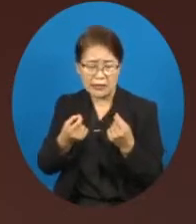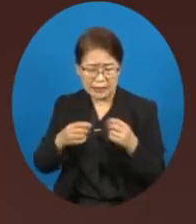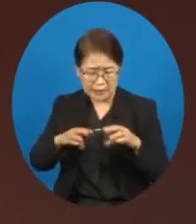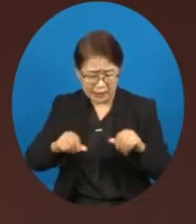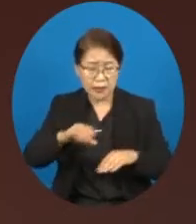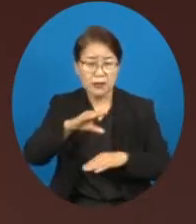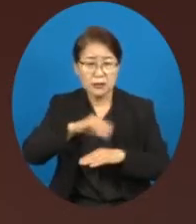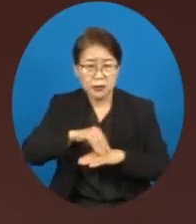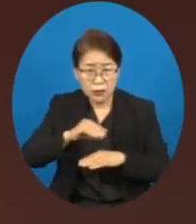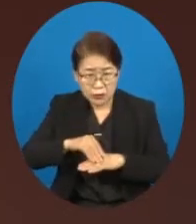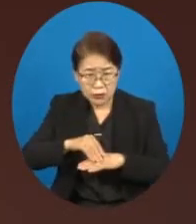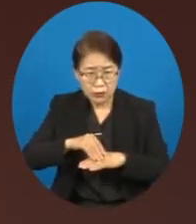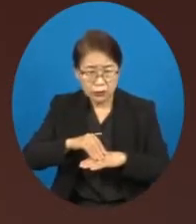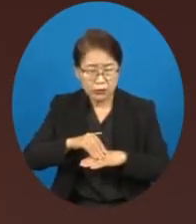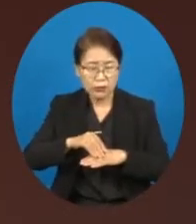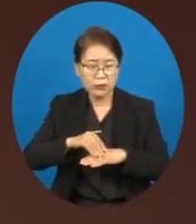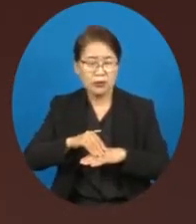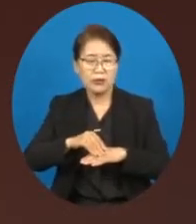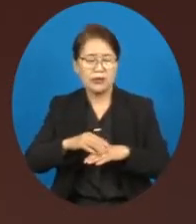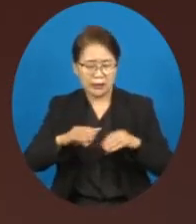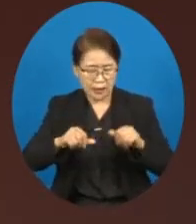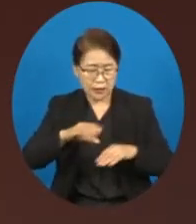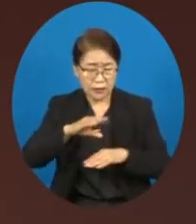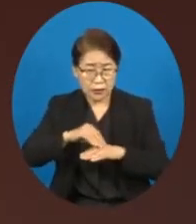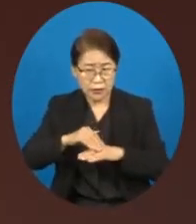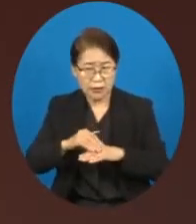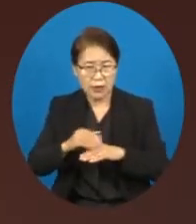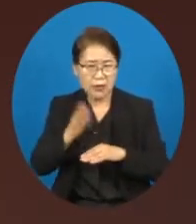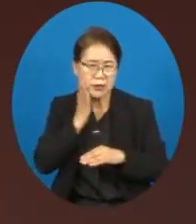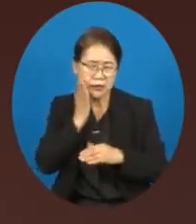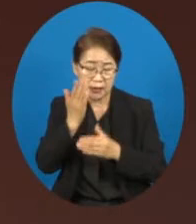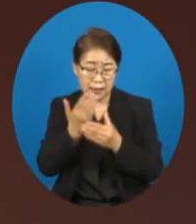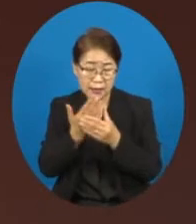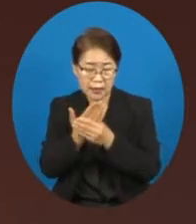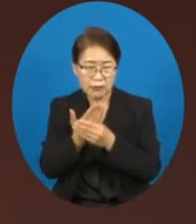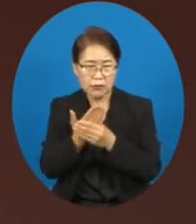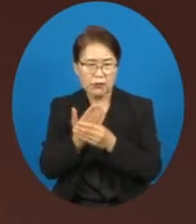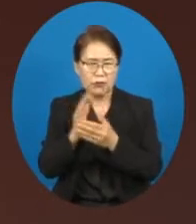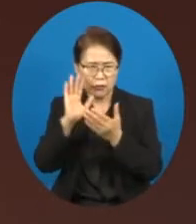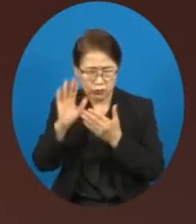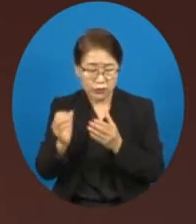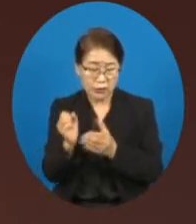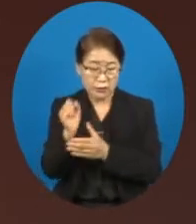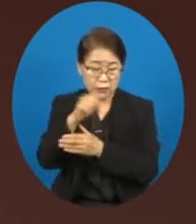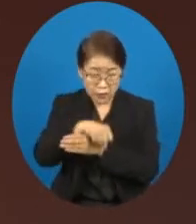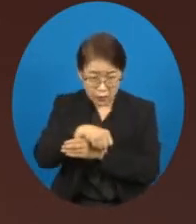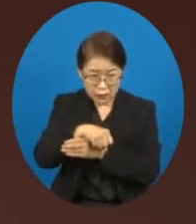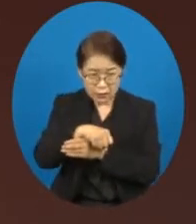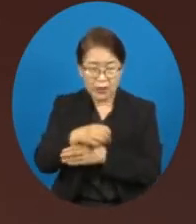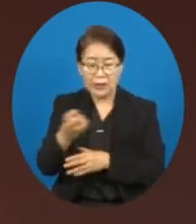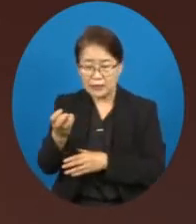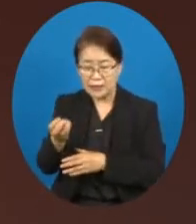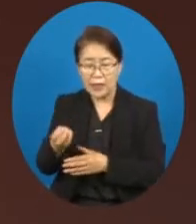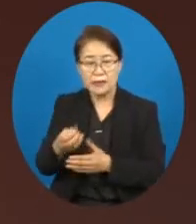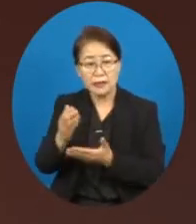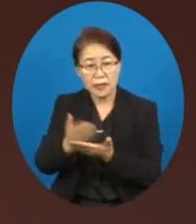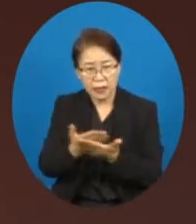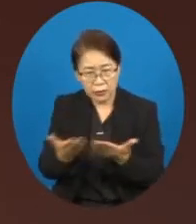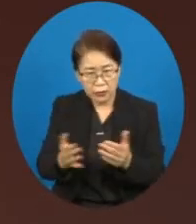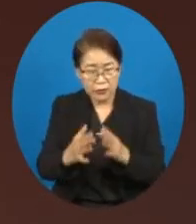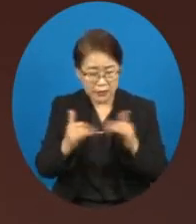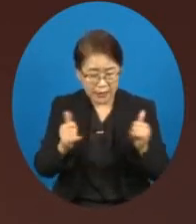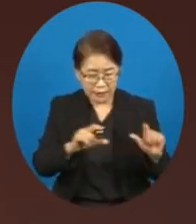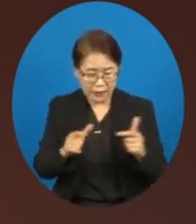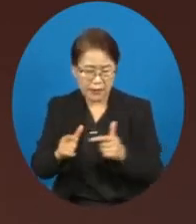적셔서, 토지를 적셔서 싹이 나게 하고 나중에 열매를 맺게 하죠. 종자를 주고 나중에는